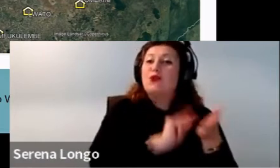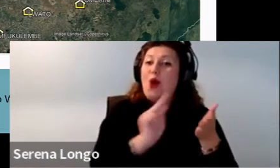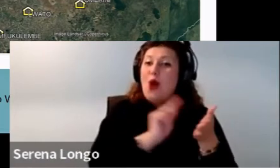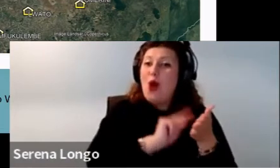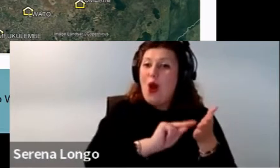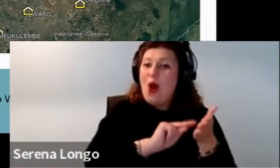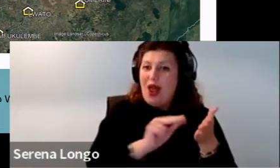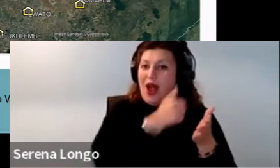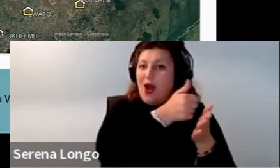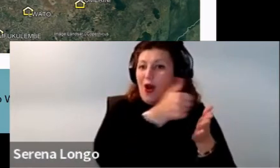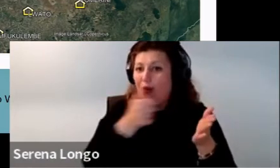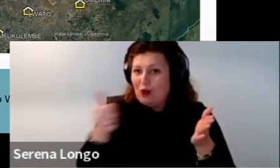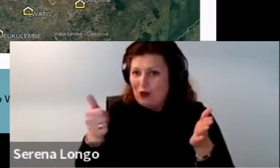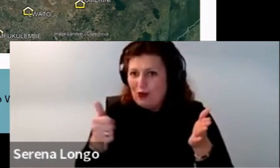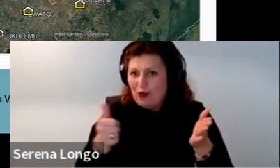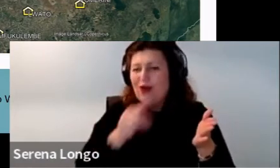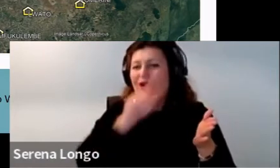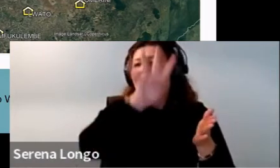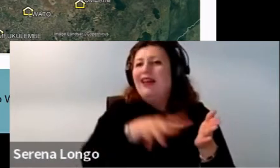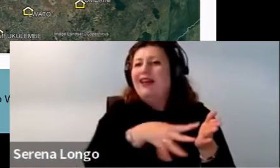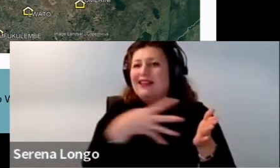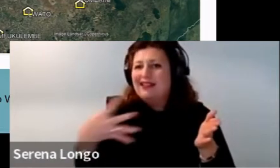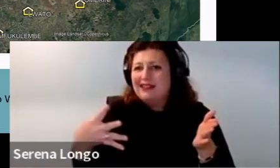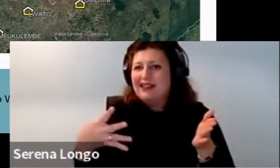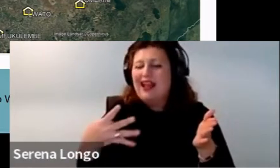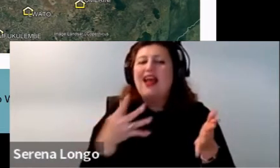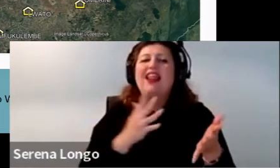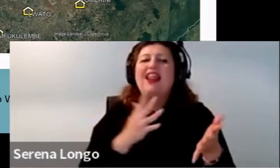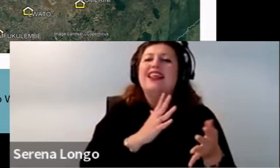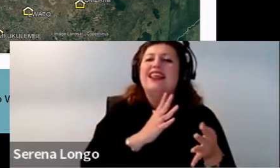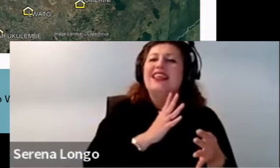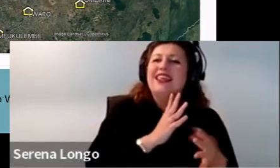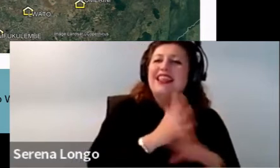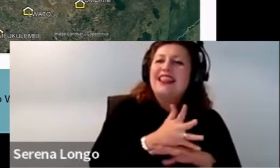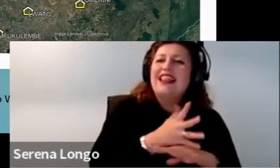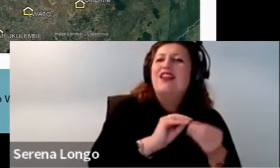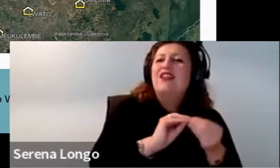abbiamo considerato quali fossero gli interventi